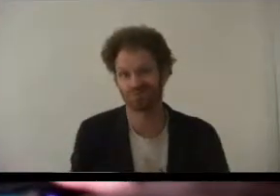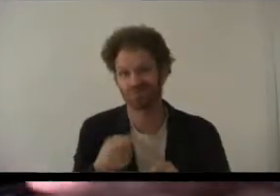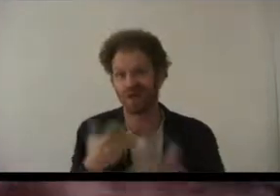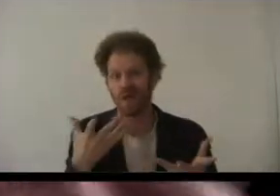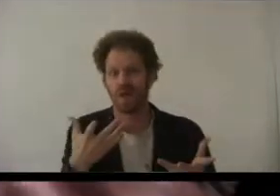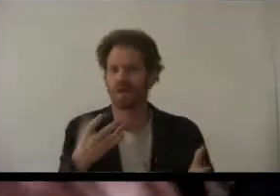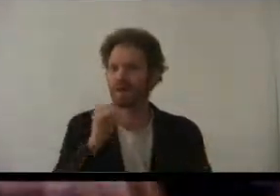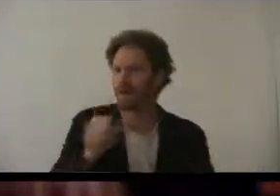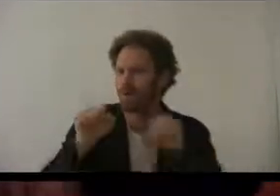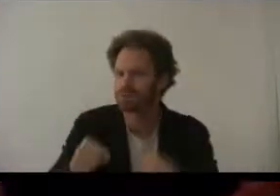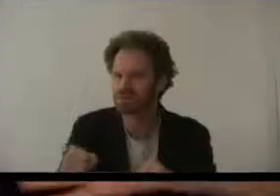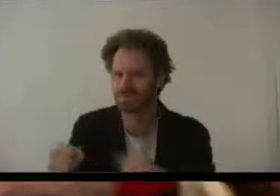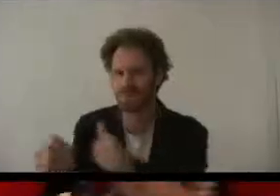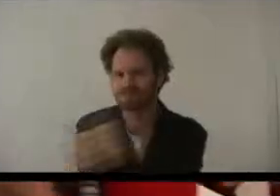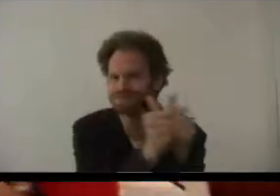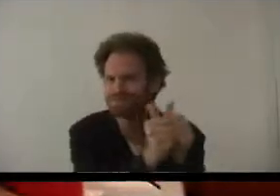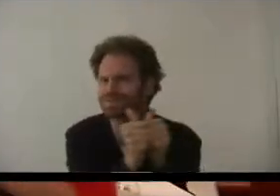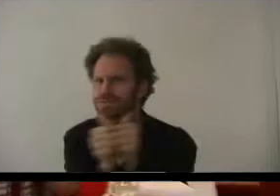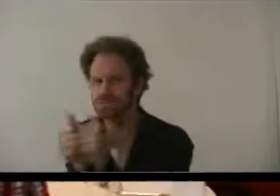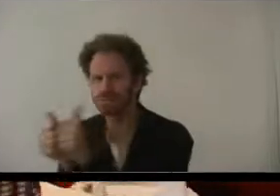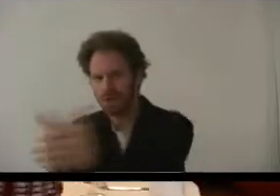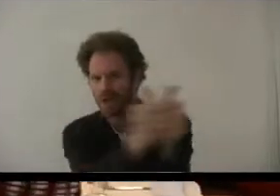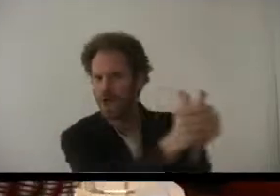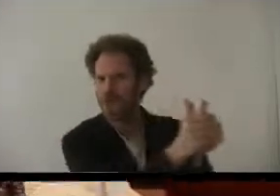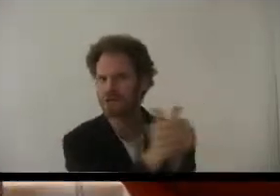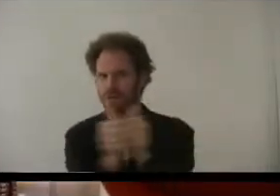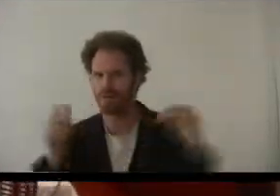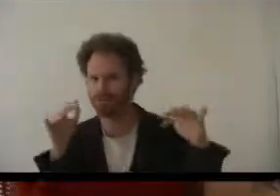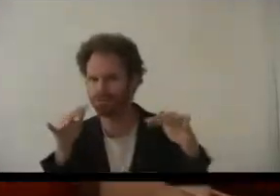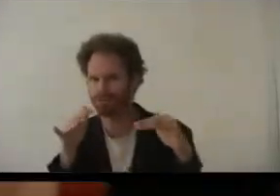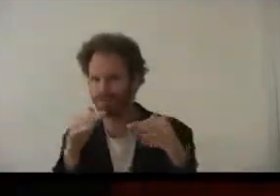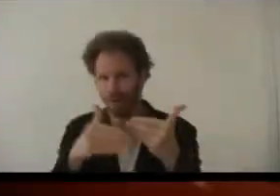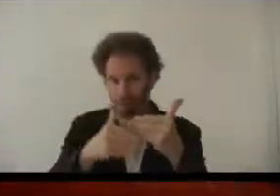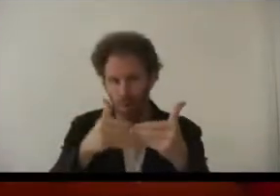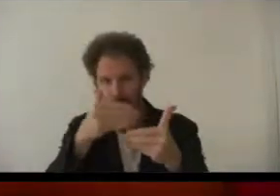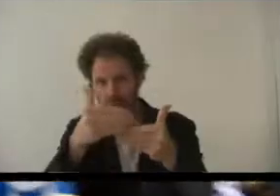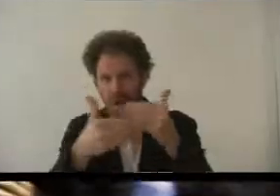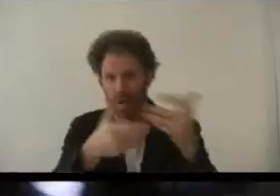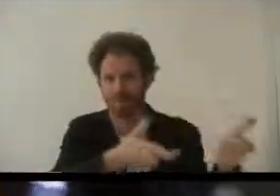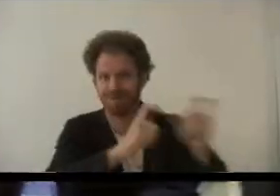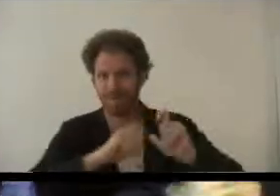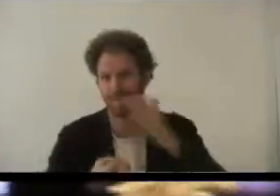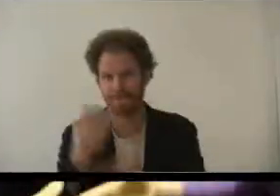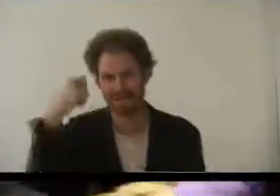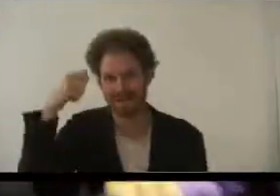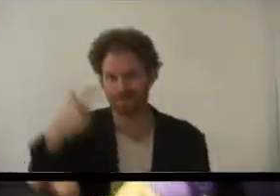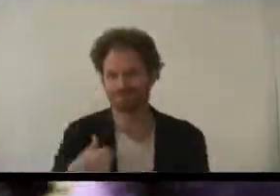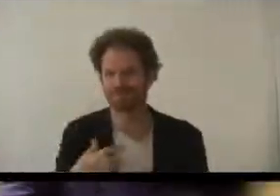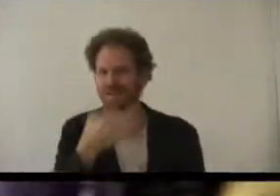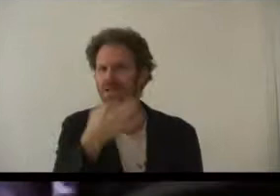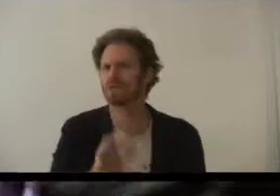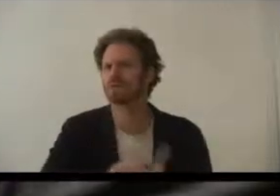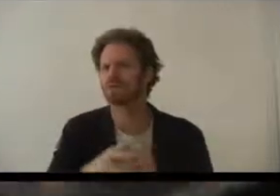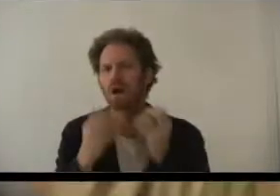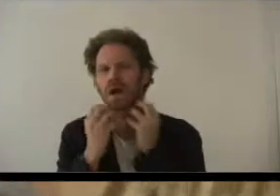possible sans le rassemblement de chacun. Rassembler, nous pourrons alors construire l'alternative pour la France. Je veux dire à